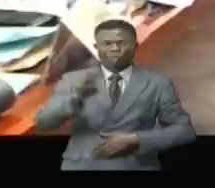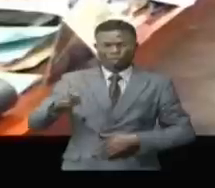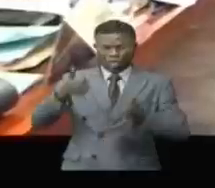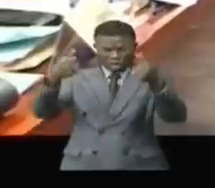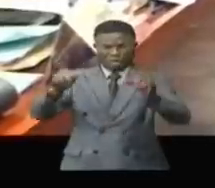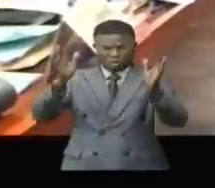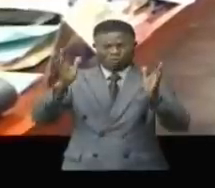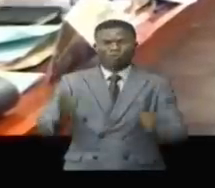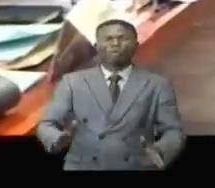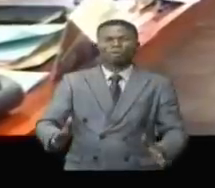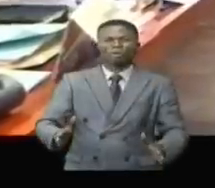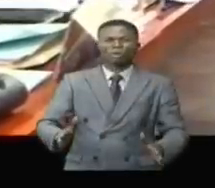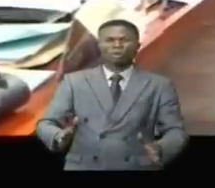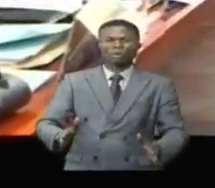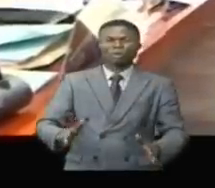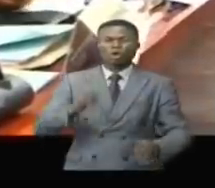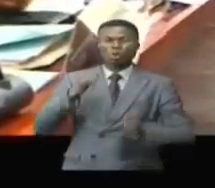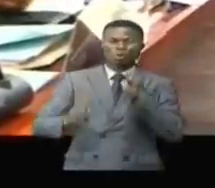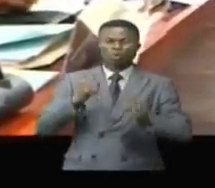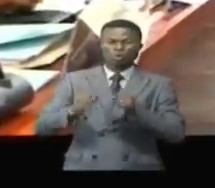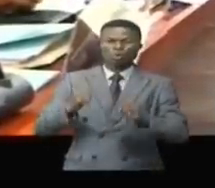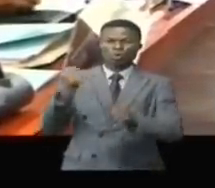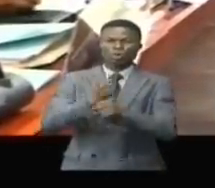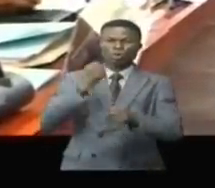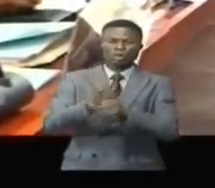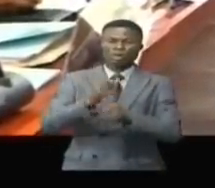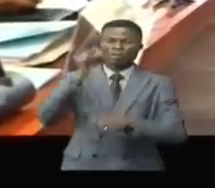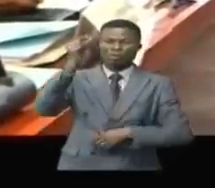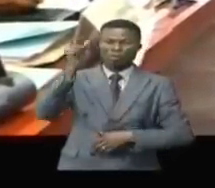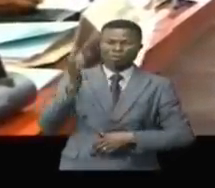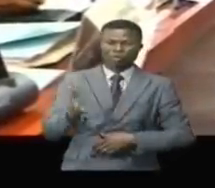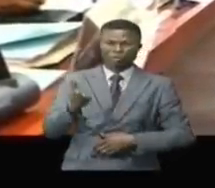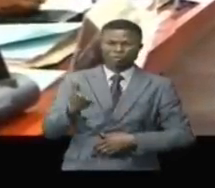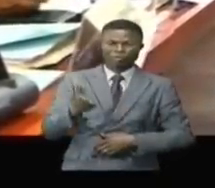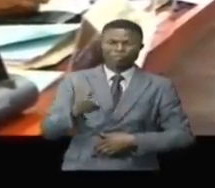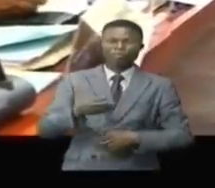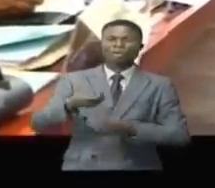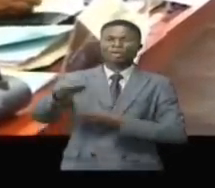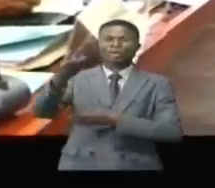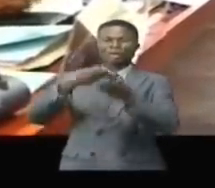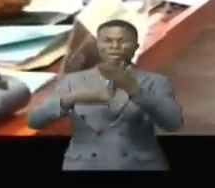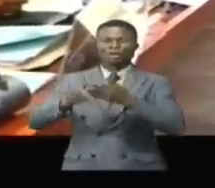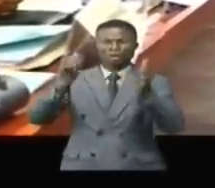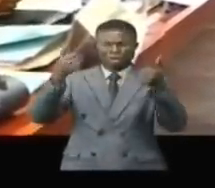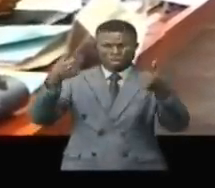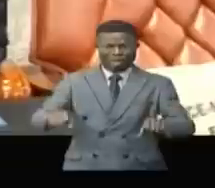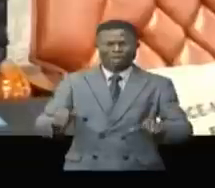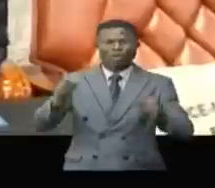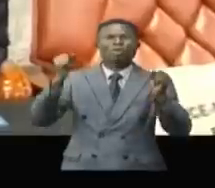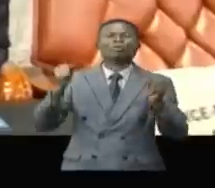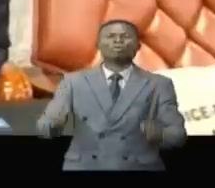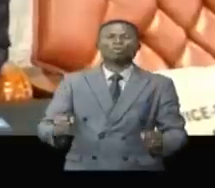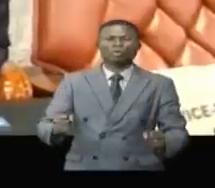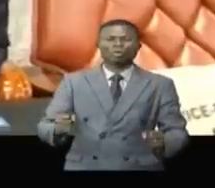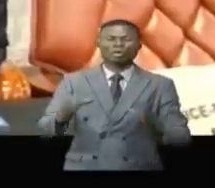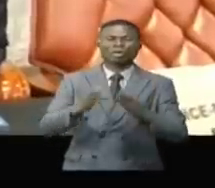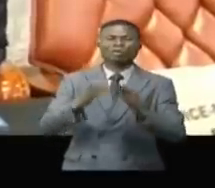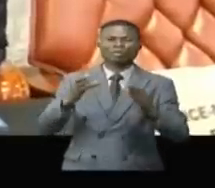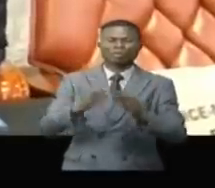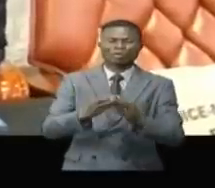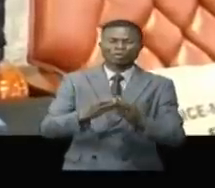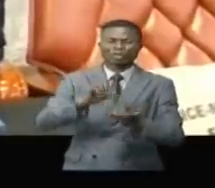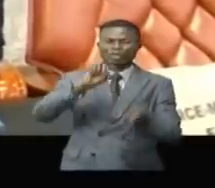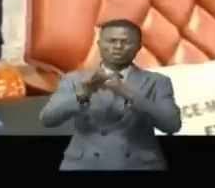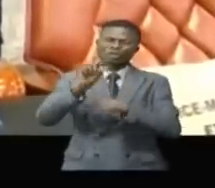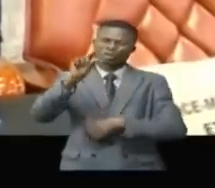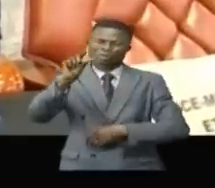principalement portée par le dynamisme du secteur minier. Les marchés d'échange est resté lui aussi stable avec de faibles variations